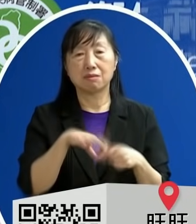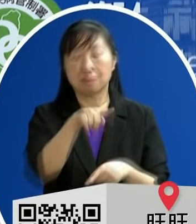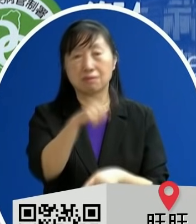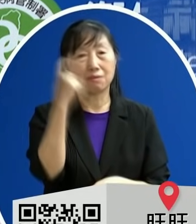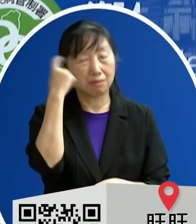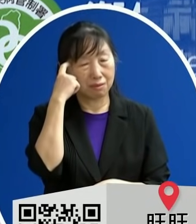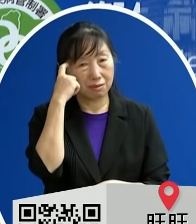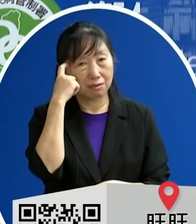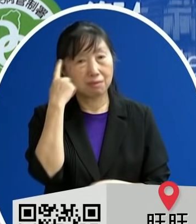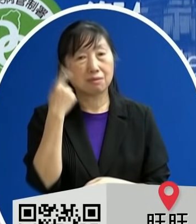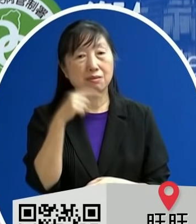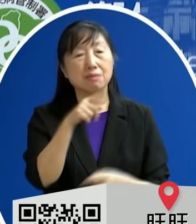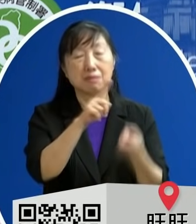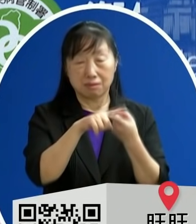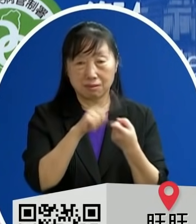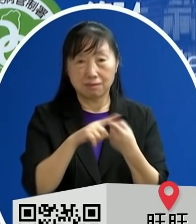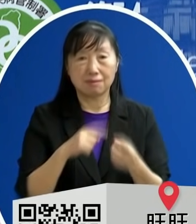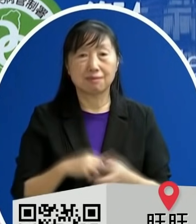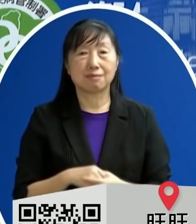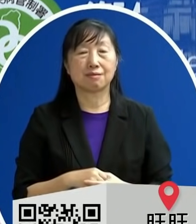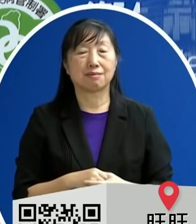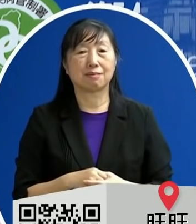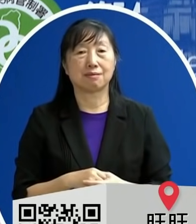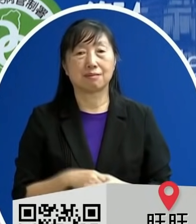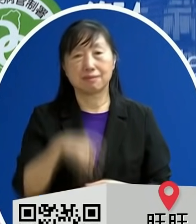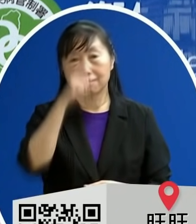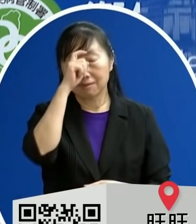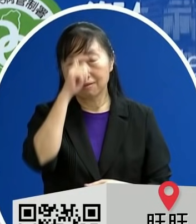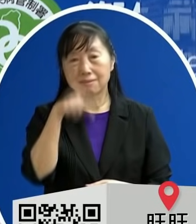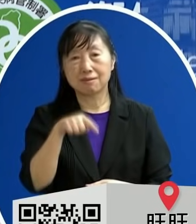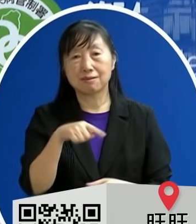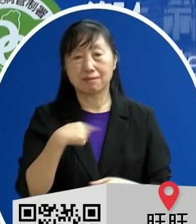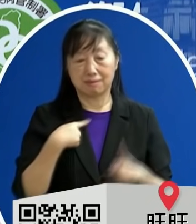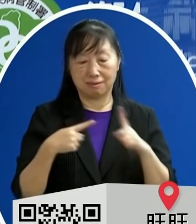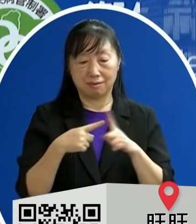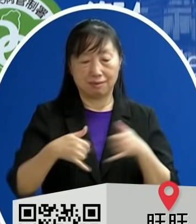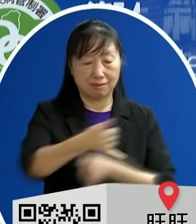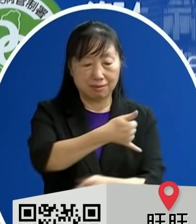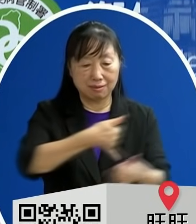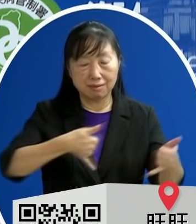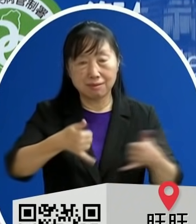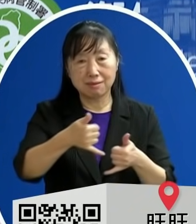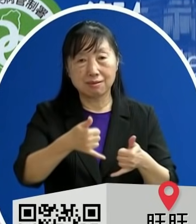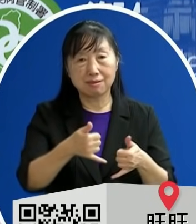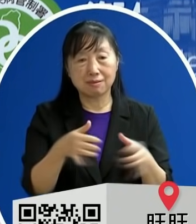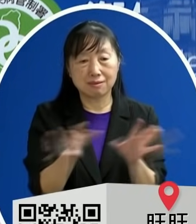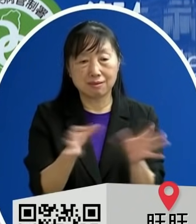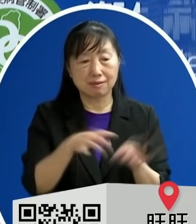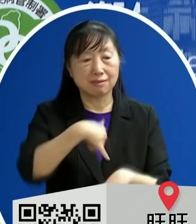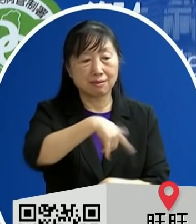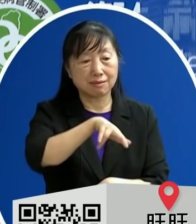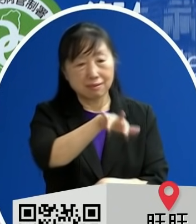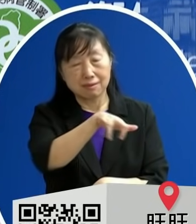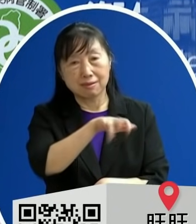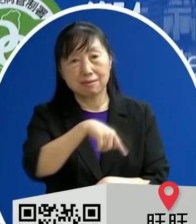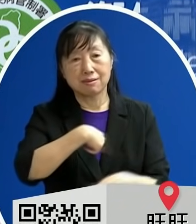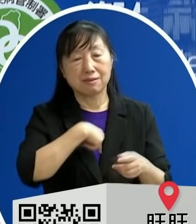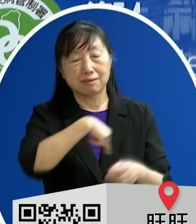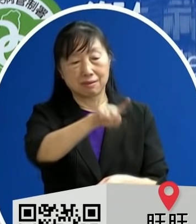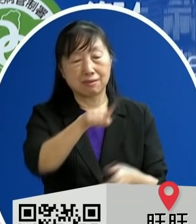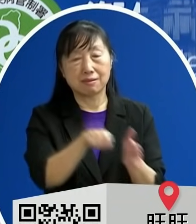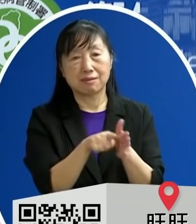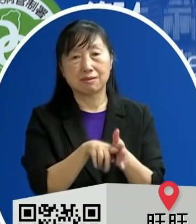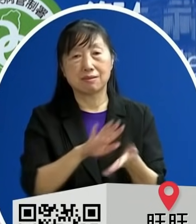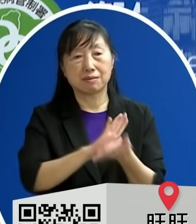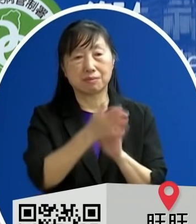法上有一点也没有错，当然希望说人的流动不要太频繁，那造成他们在防疫的